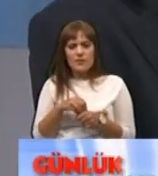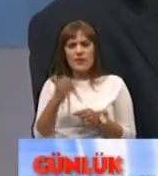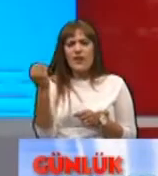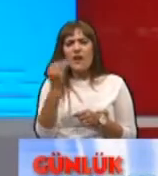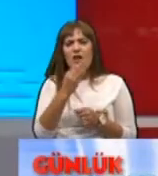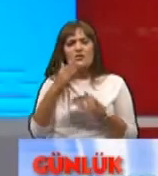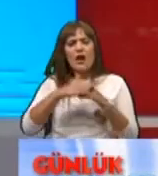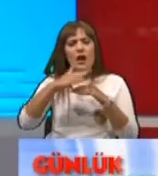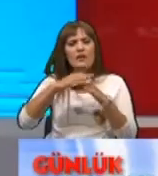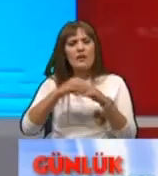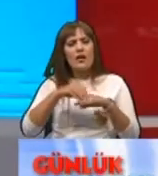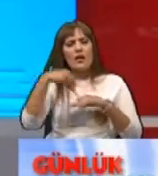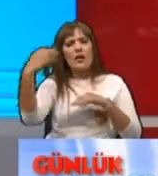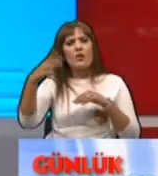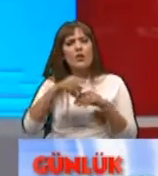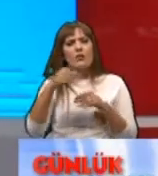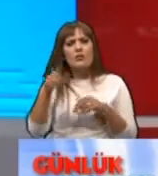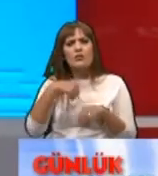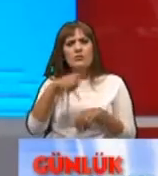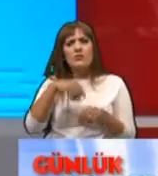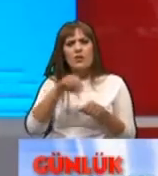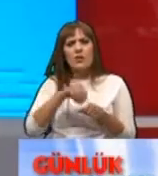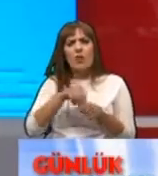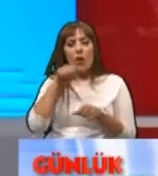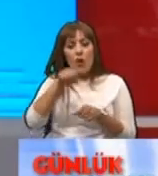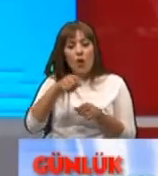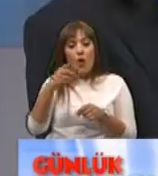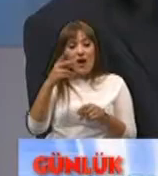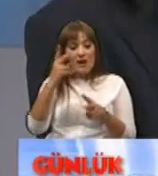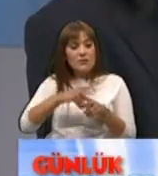Kaç kat kalkıyor orada o sırada? Ya da ideali ne bunun? O